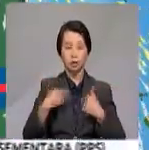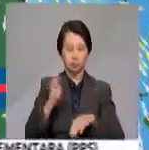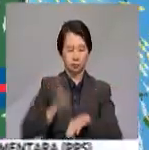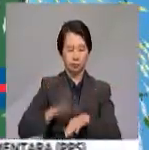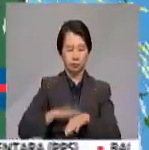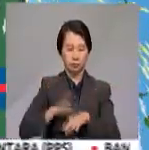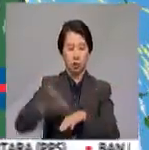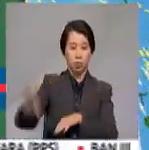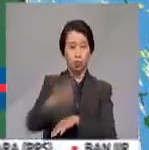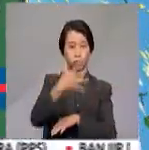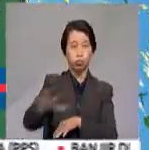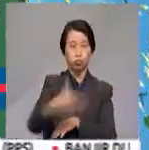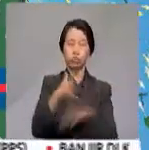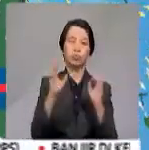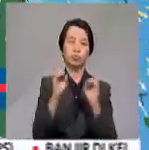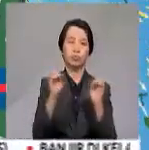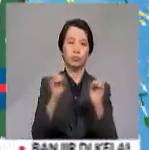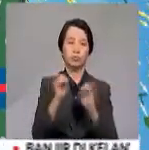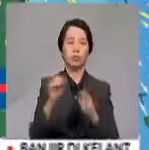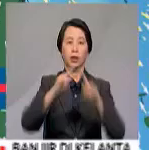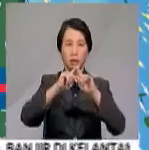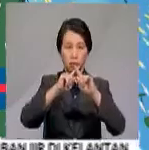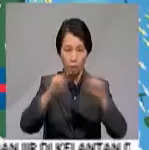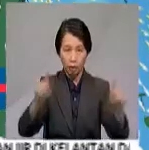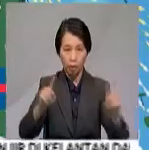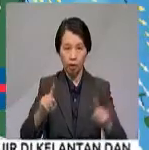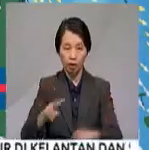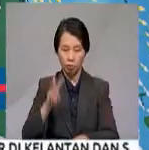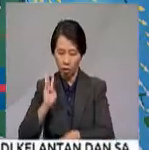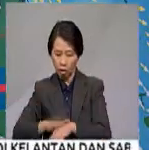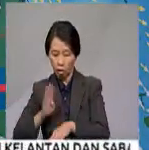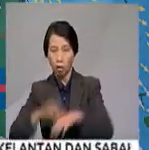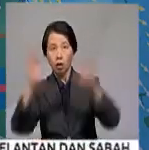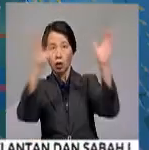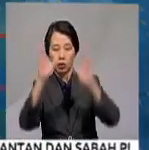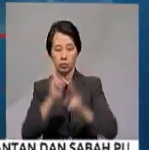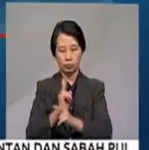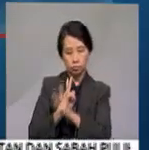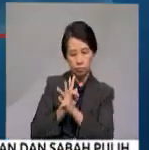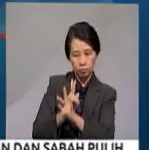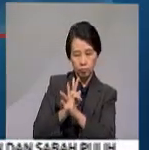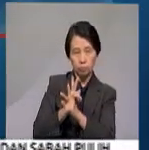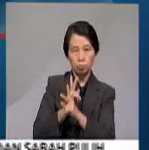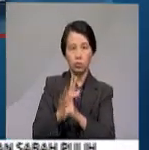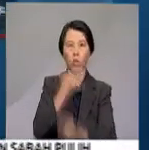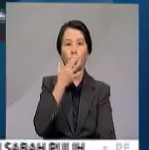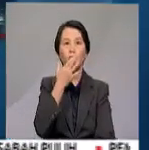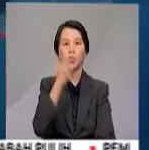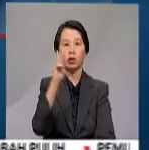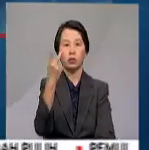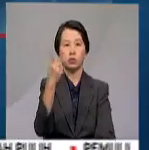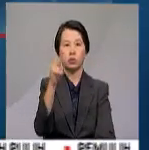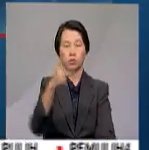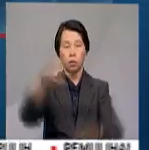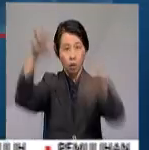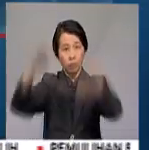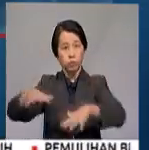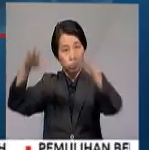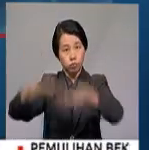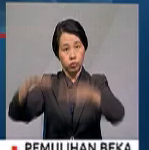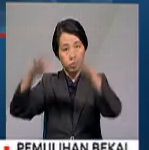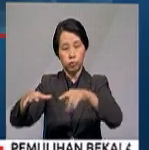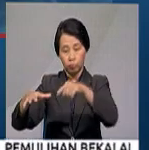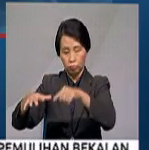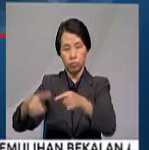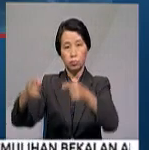dan laut bergelora buat ketika ini. Namun demikian, amaran cuaca waspada iaitu peringkat kuning, hujan lebat yang